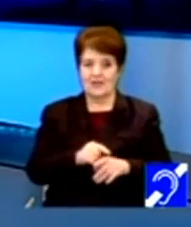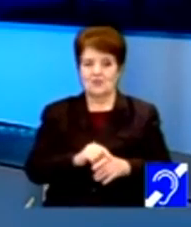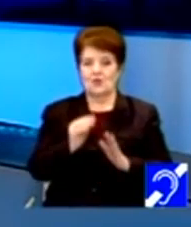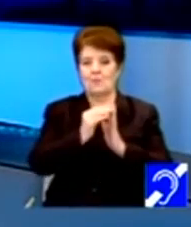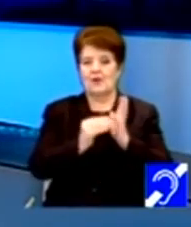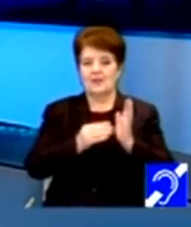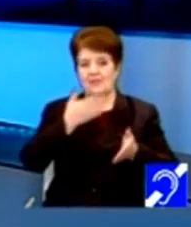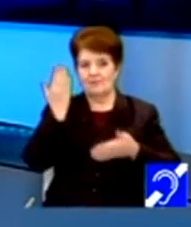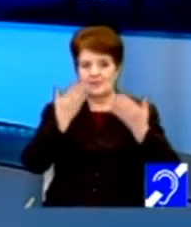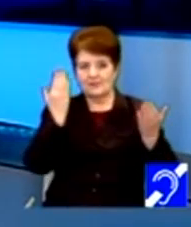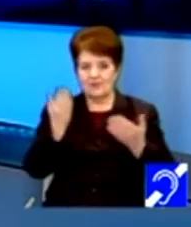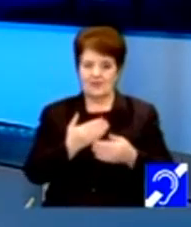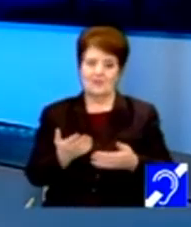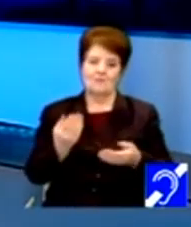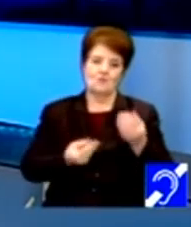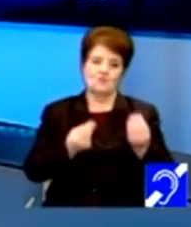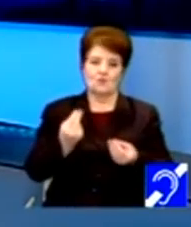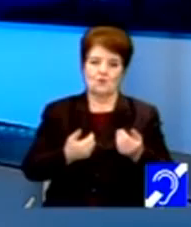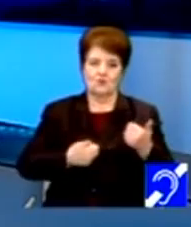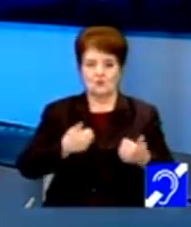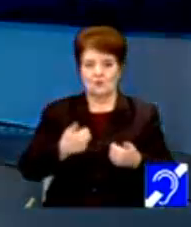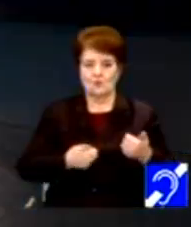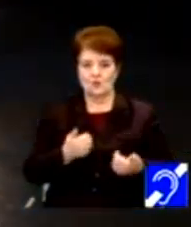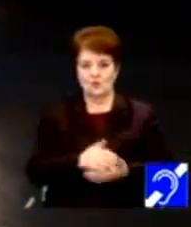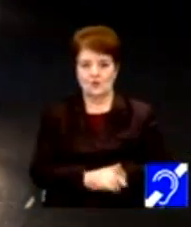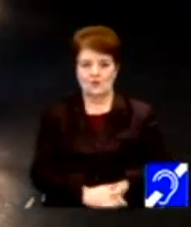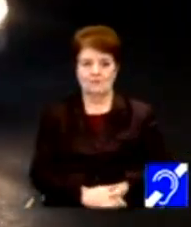program distractiv cu animatori, jocuri și concursuri.